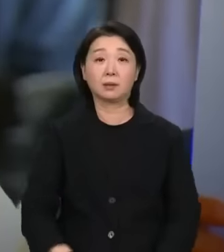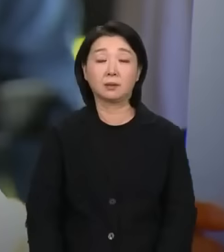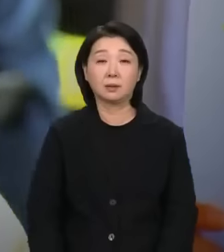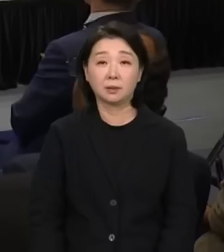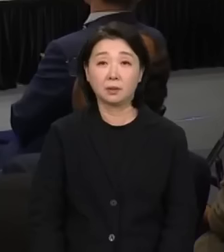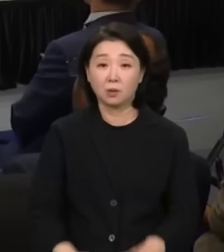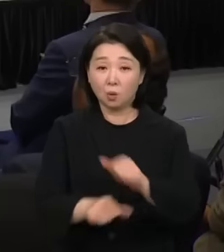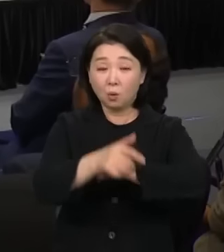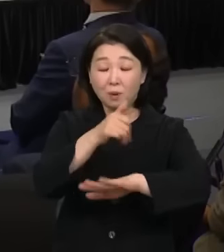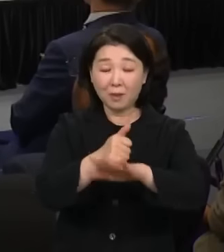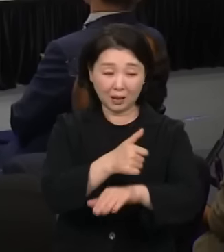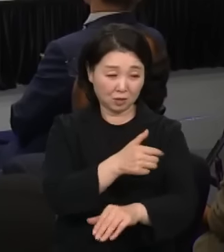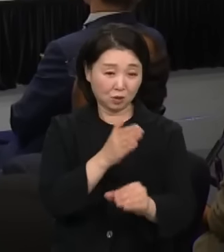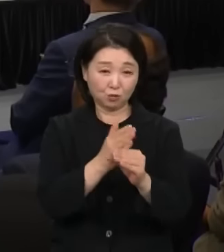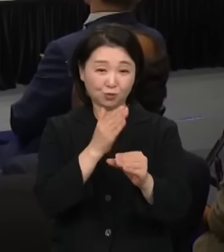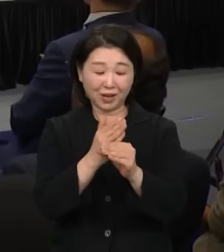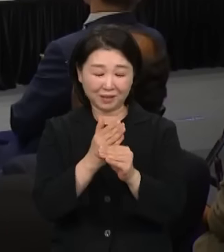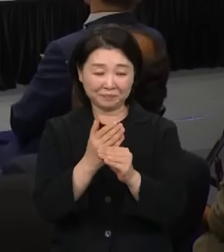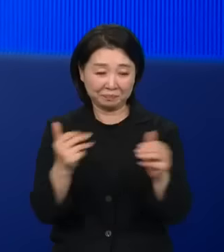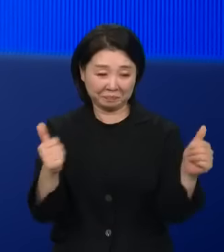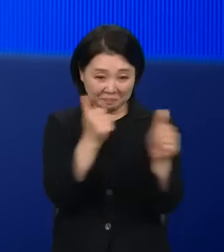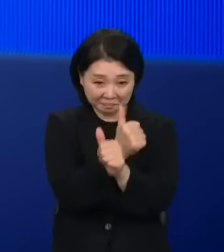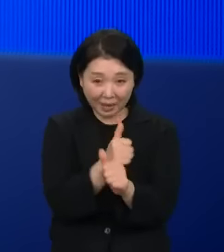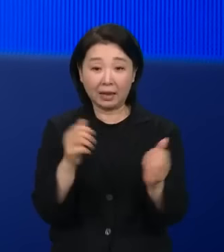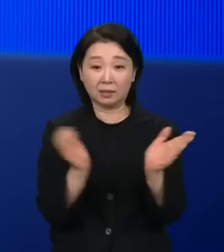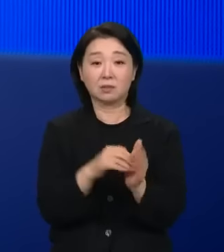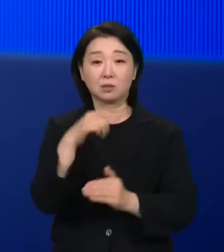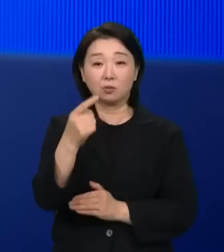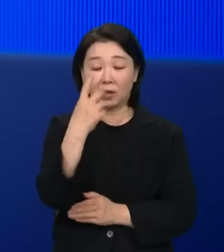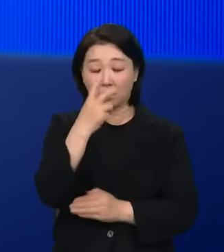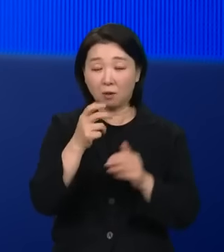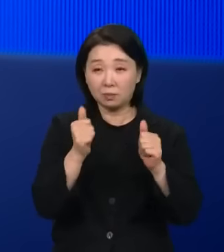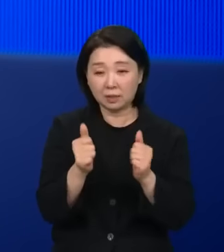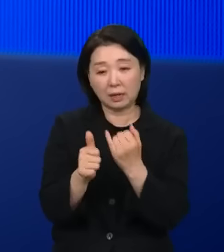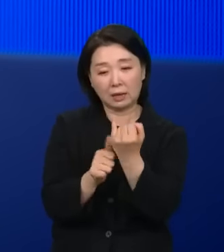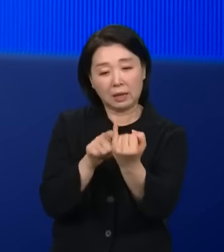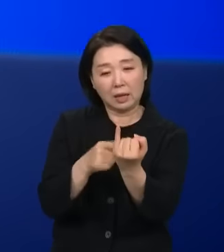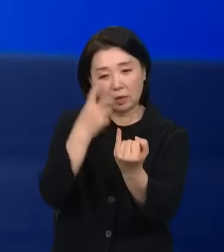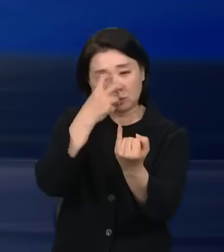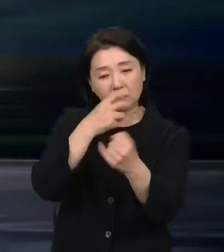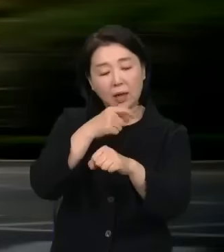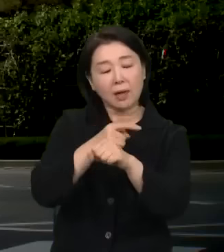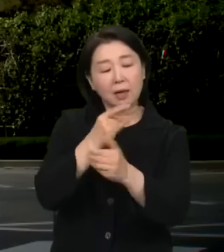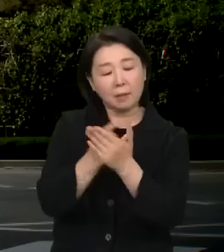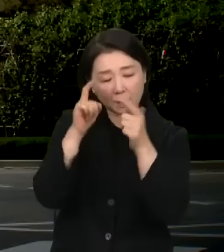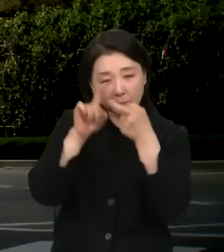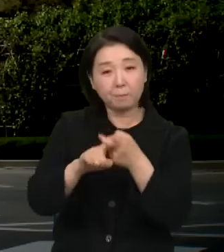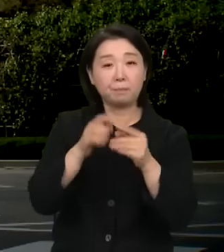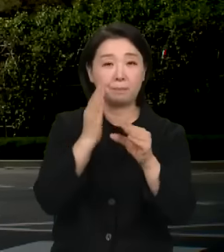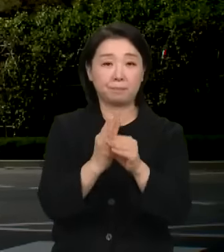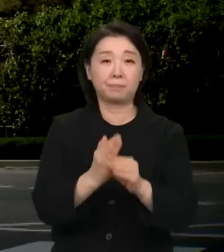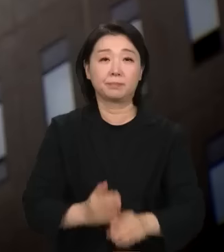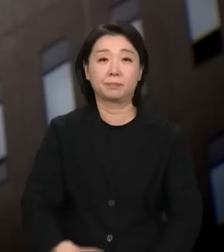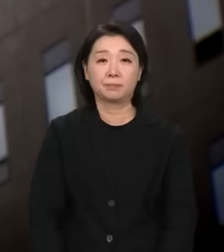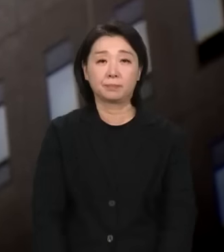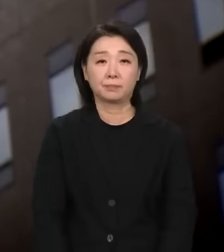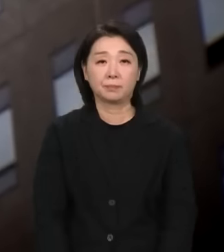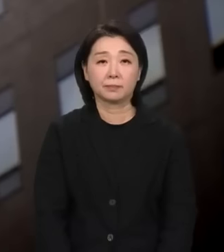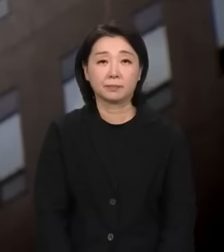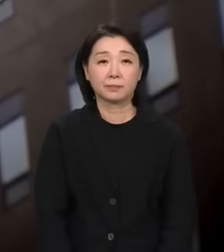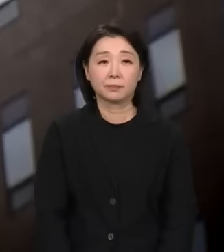말 중간 간부 인사가 마무리된 뒤 검찰이 김 여사 수사를 어떻게 진행할지 관심이 모아지고 있습니다.